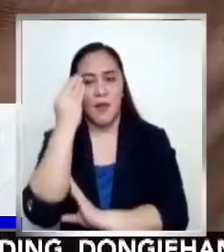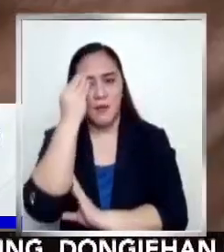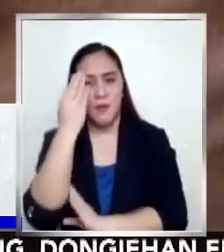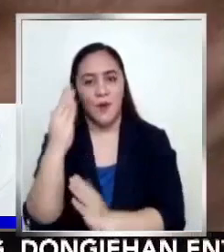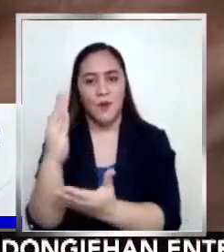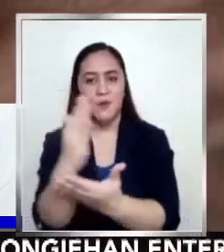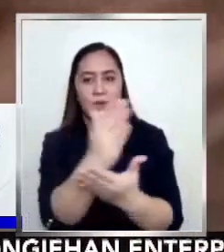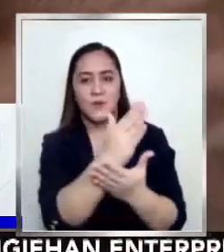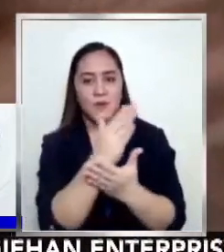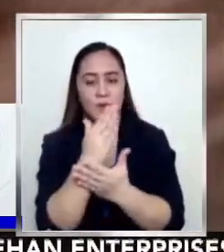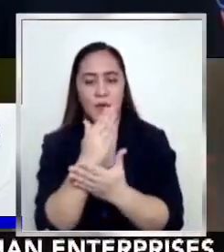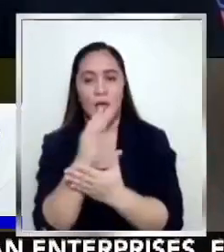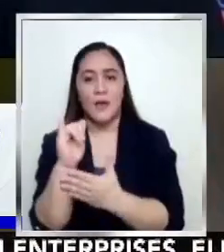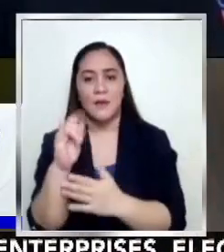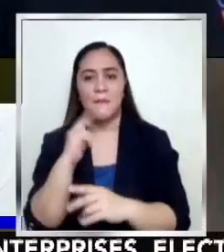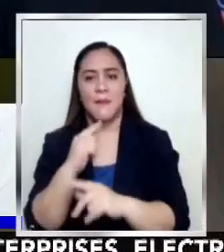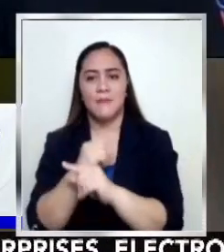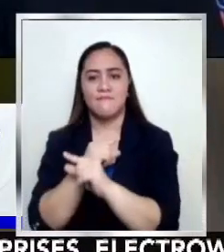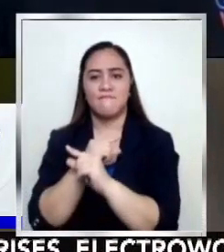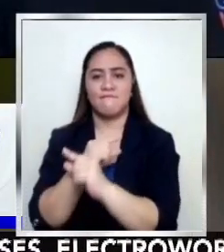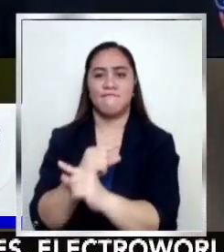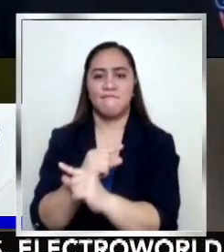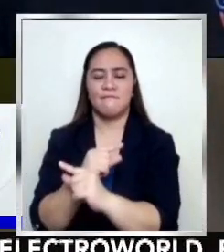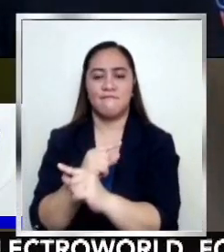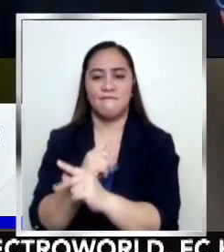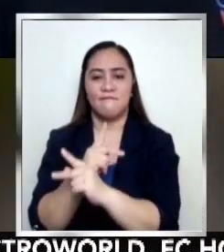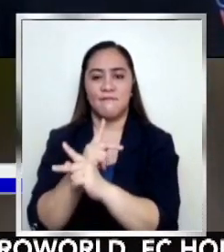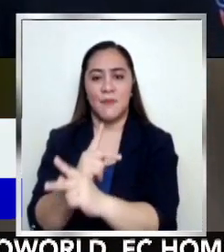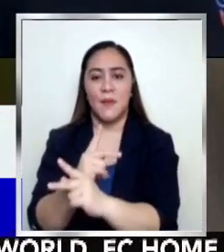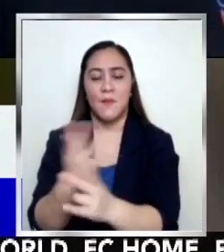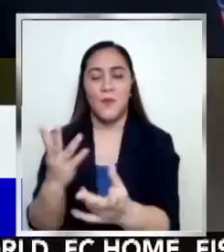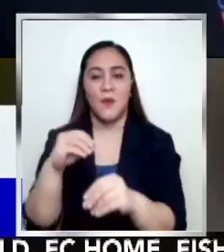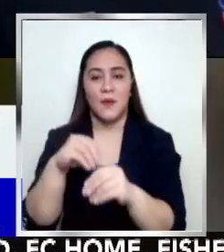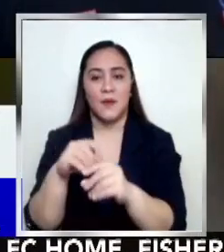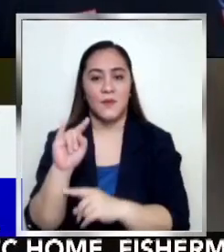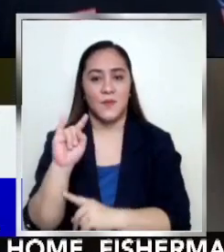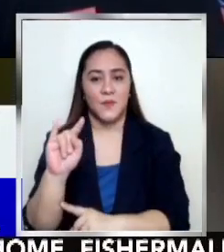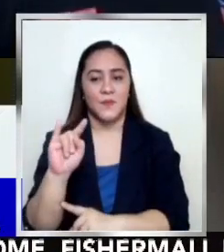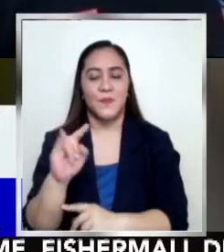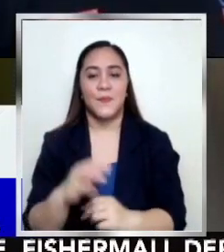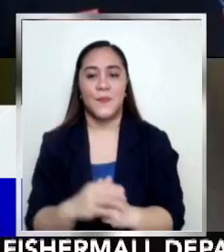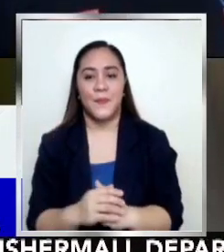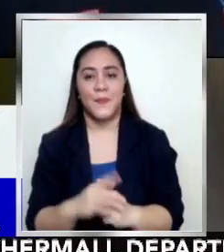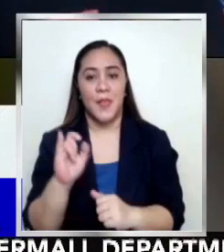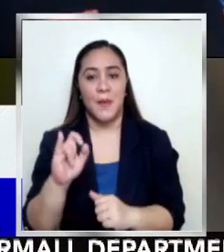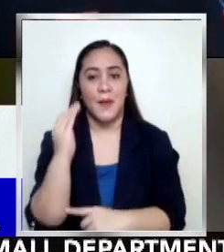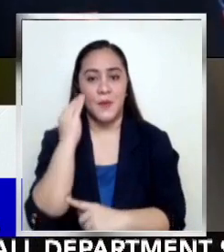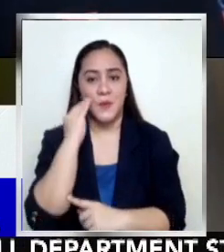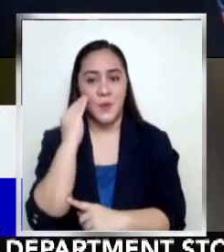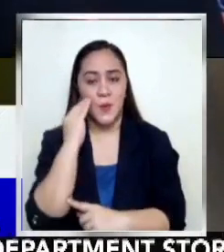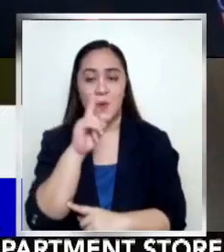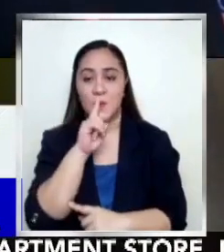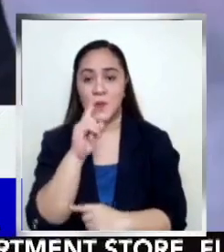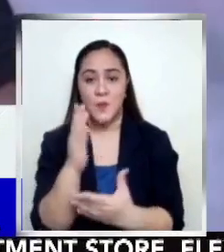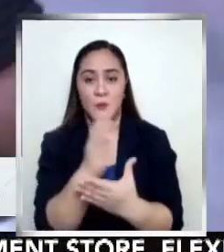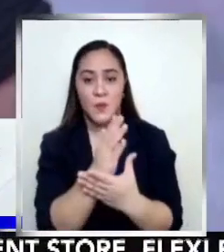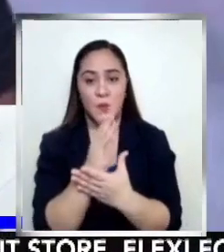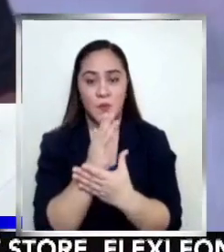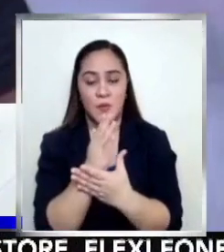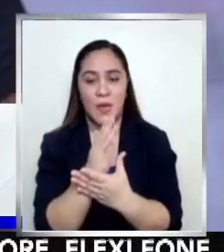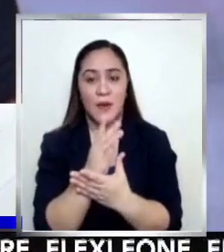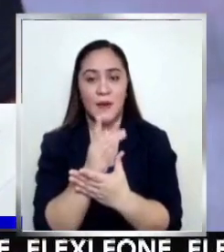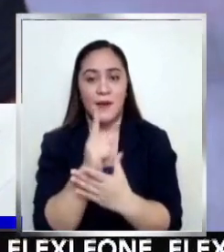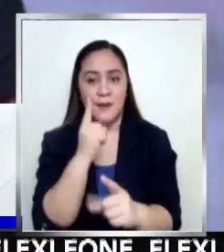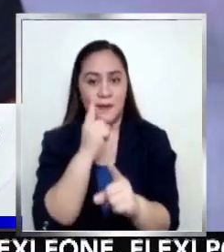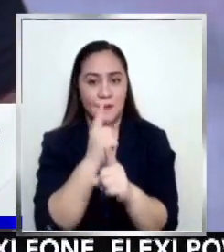gatekeeper tulad ng media. So importante na alam natin yung sinashare natin ay mapagkakatiwalaan.